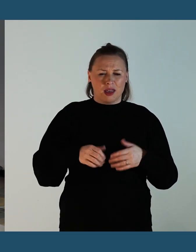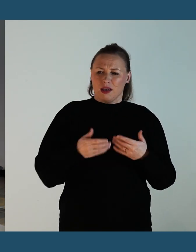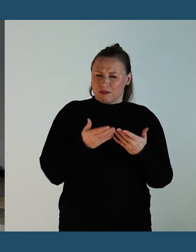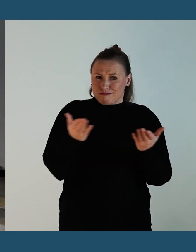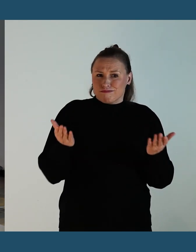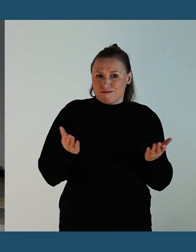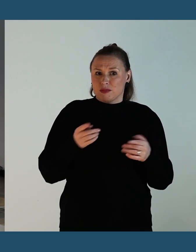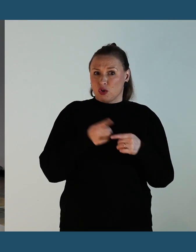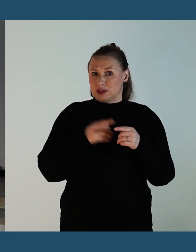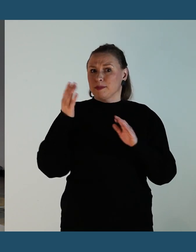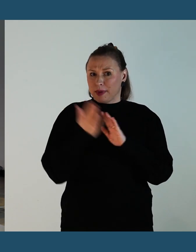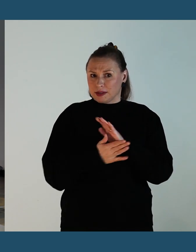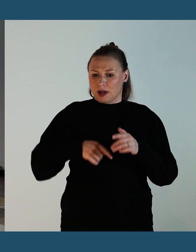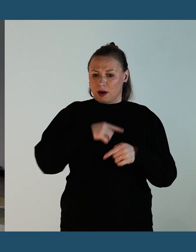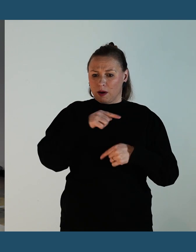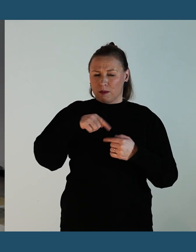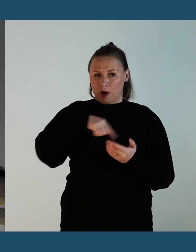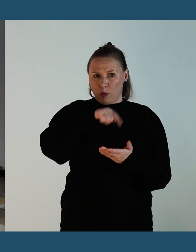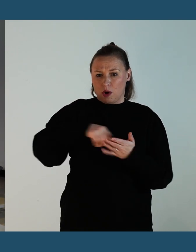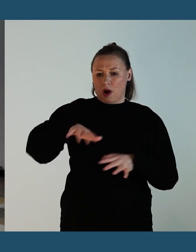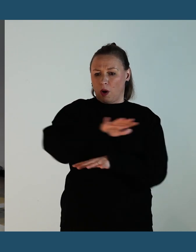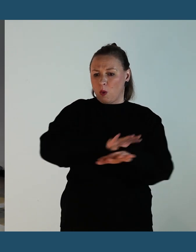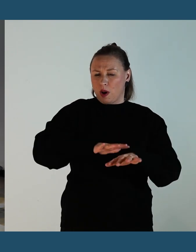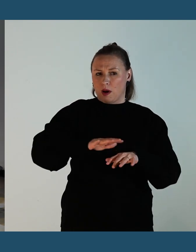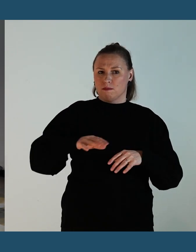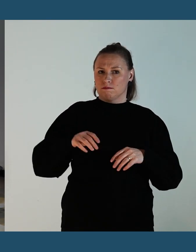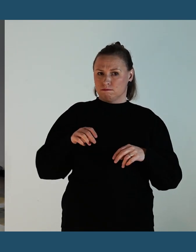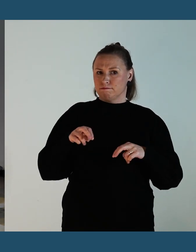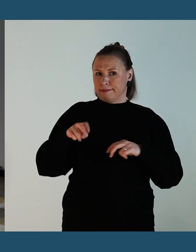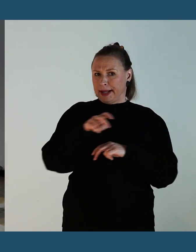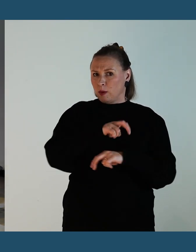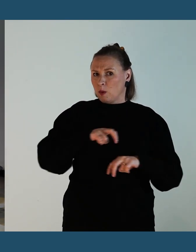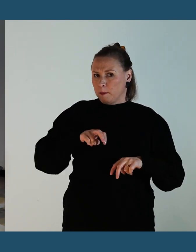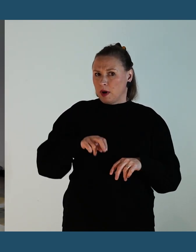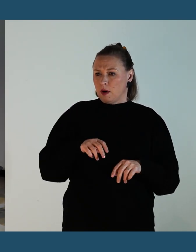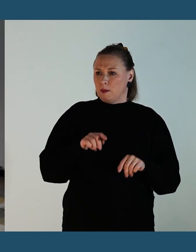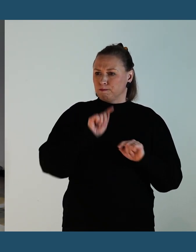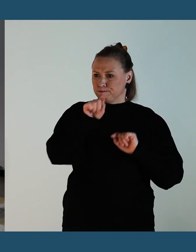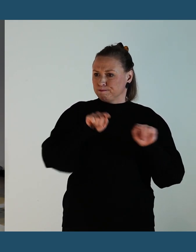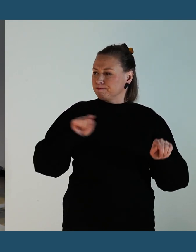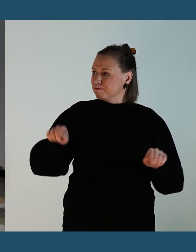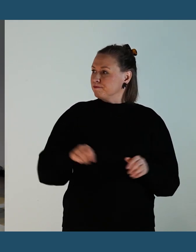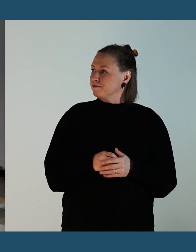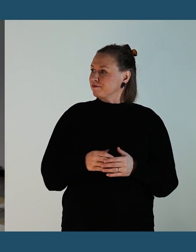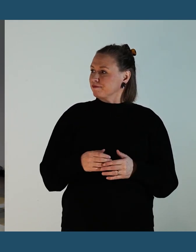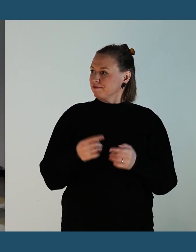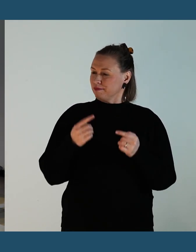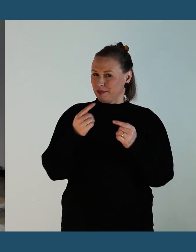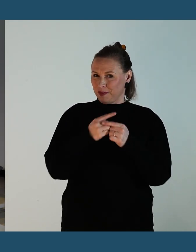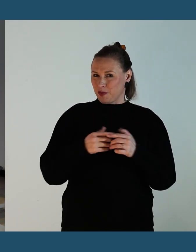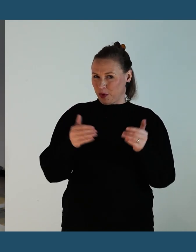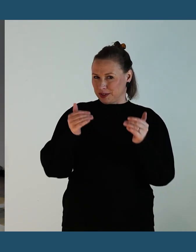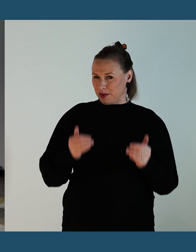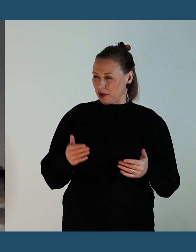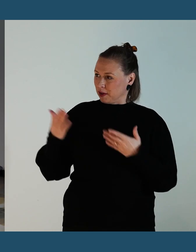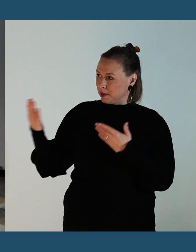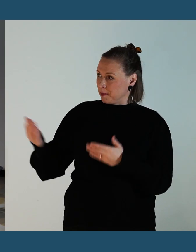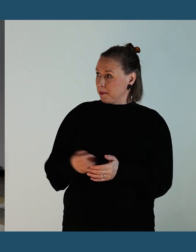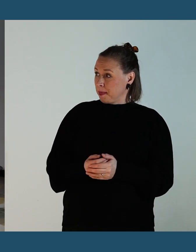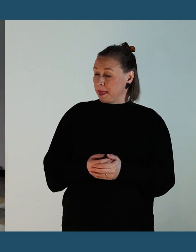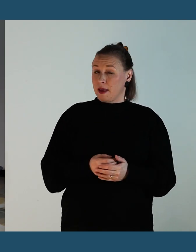kaupunkitiloissa. Kiitos. Sitten oli Anita Helman ja Selke Eva Biaudet. Joo, kiitos. Meillä oli siis itse asiassa